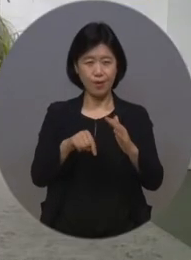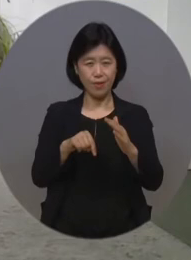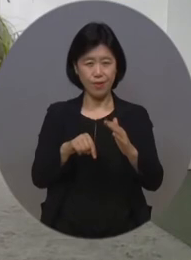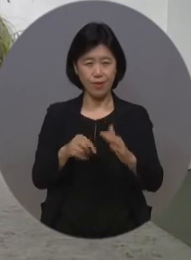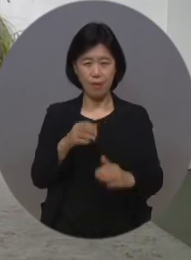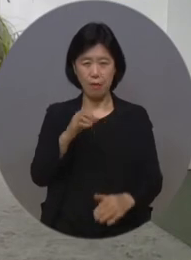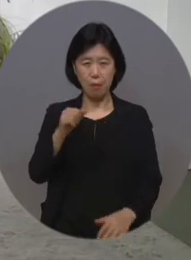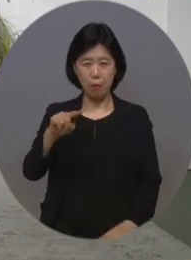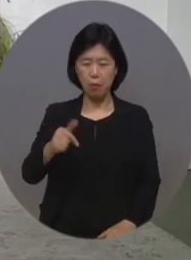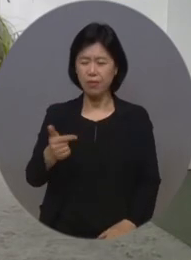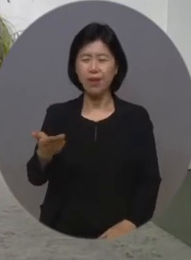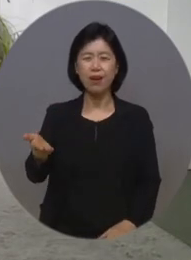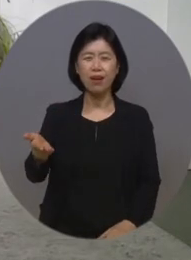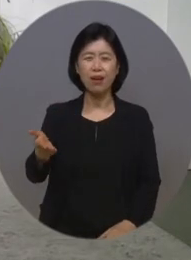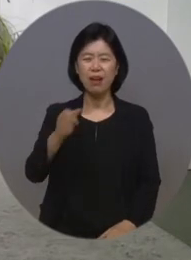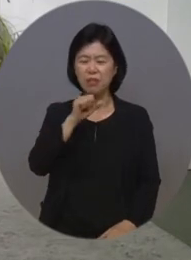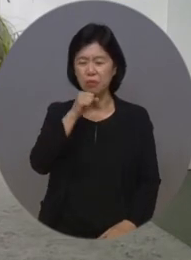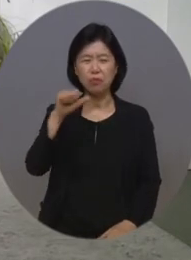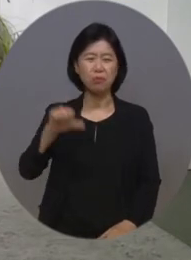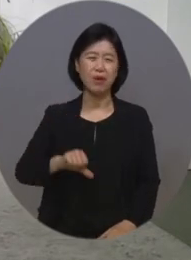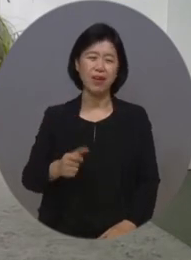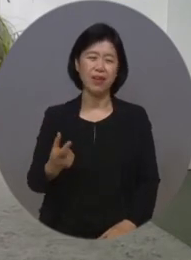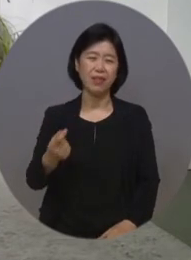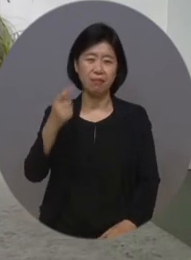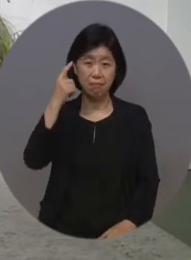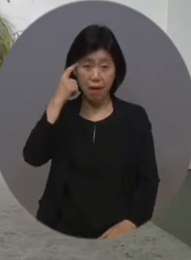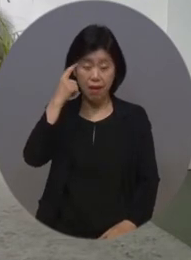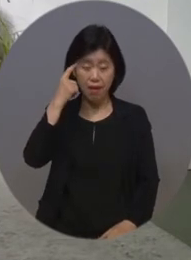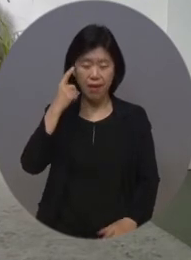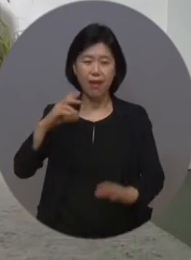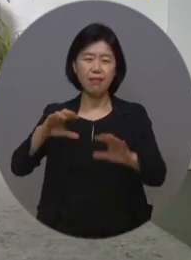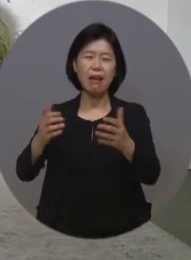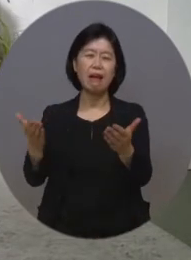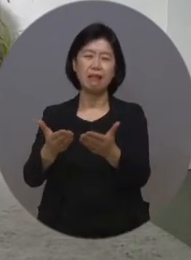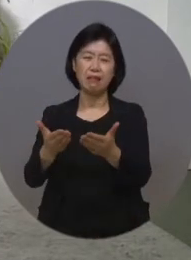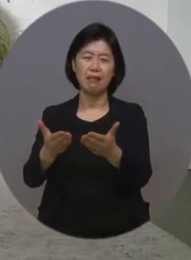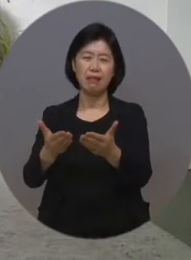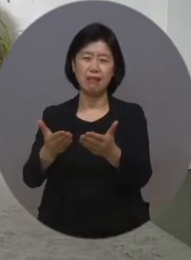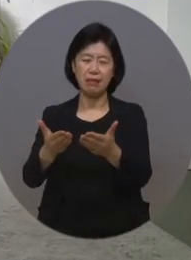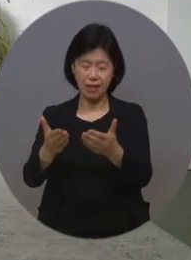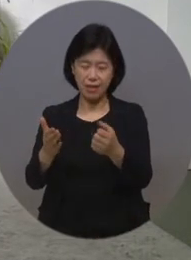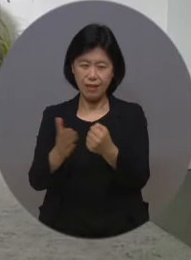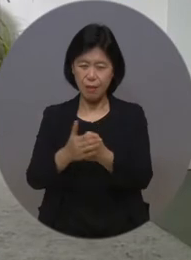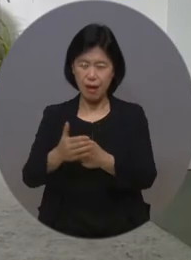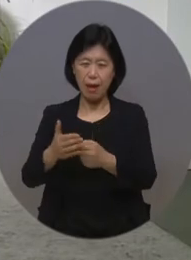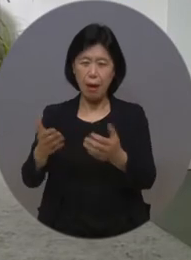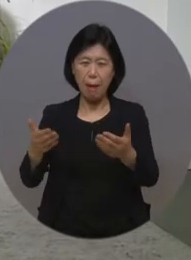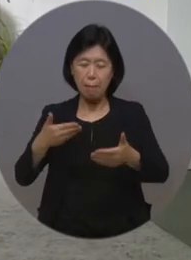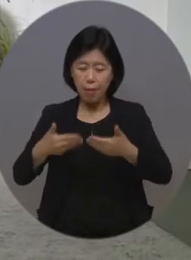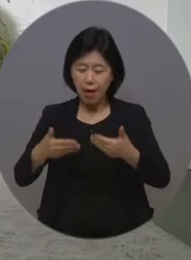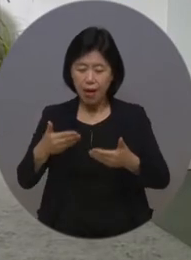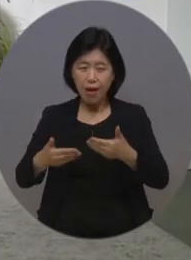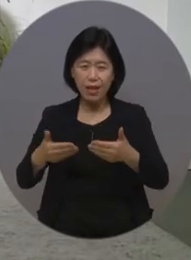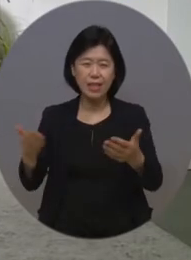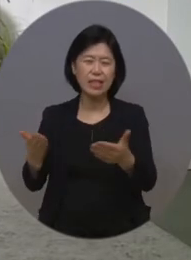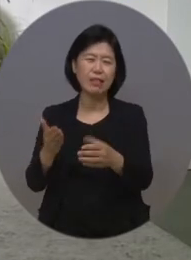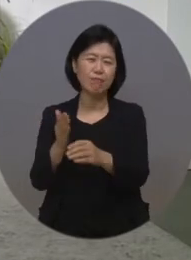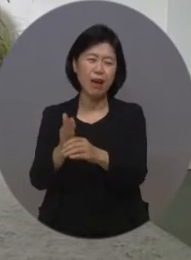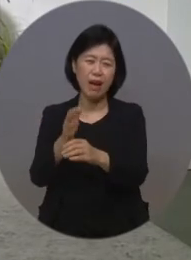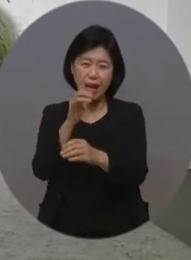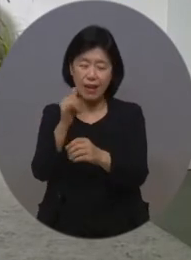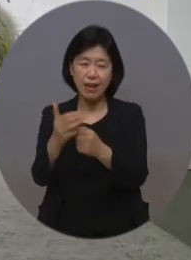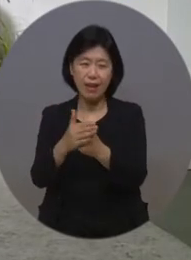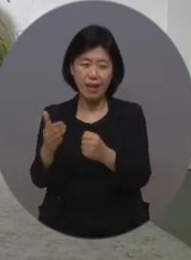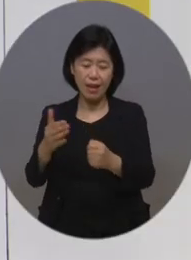같아요 너무 바쁘셔서 국민 더 어 그러니까 대변을 하고 를 진짜 아빠랑 더 많이 시간을